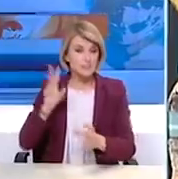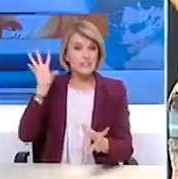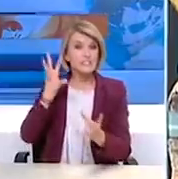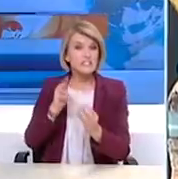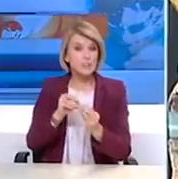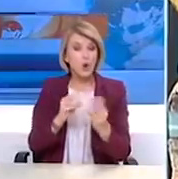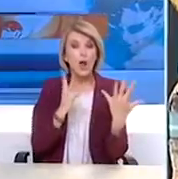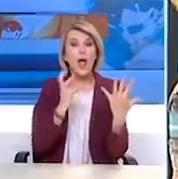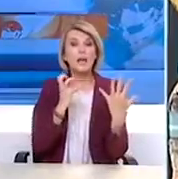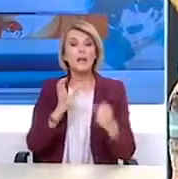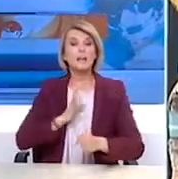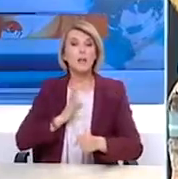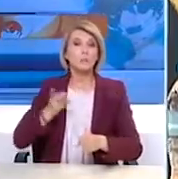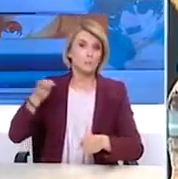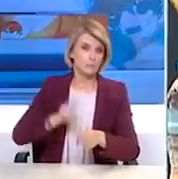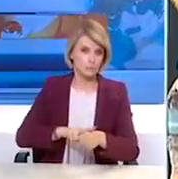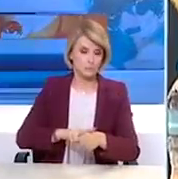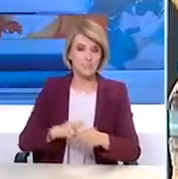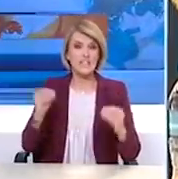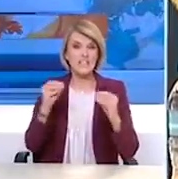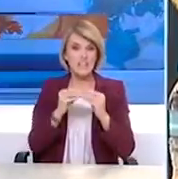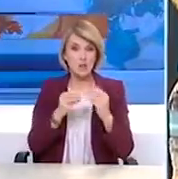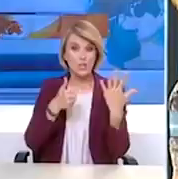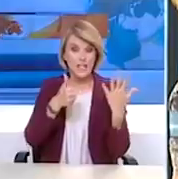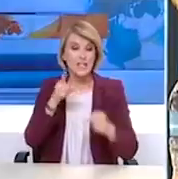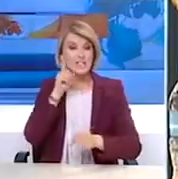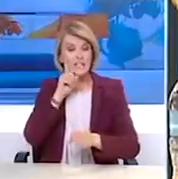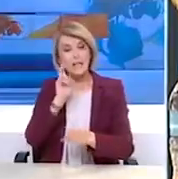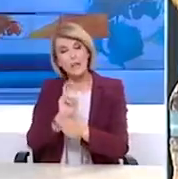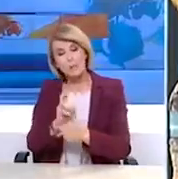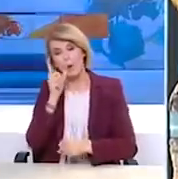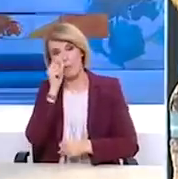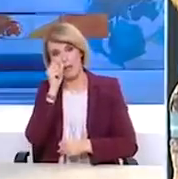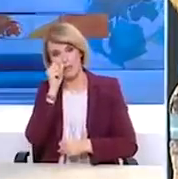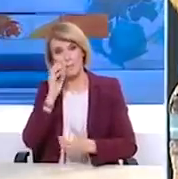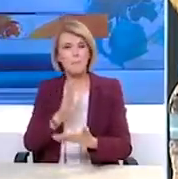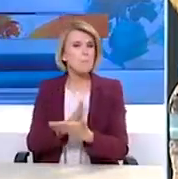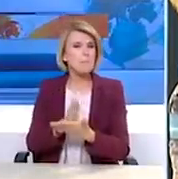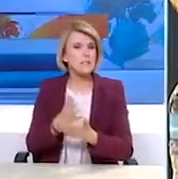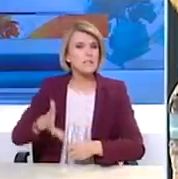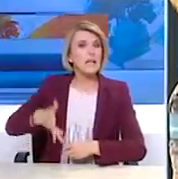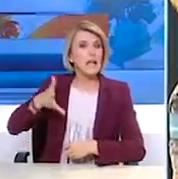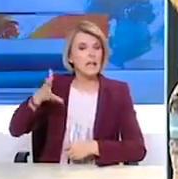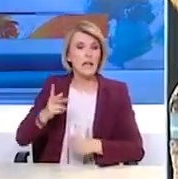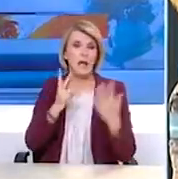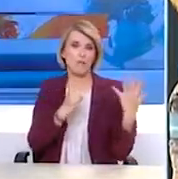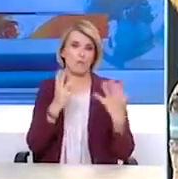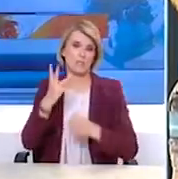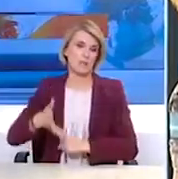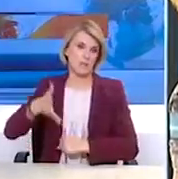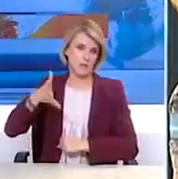Οι 26 ήταν γυναίκες και οι υπόλοιποι άνδρες. Η διάμεση ηλικία των θανόντων συμπολιτών μας ήταν τα 73 έτη και